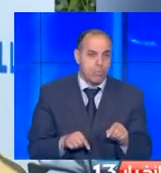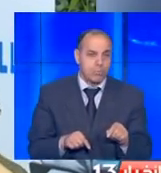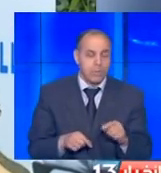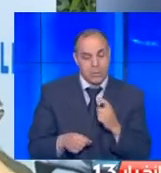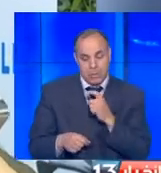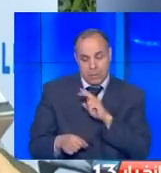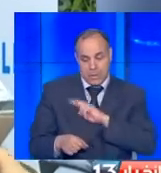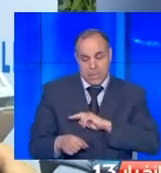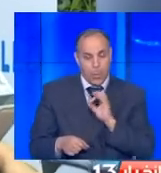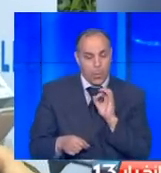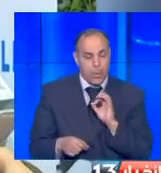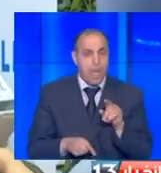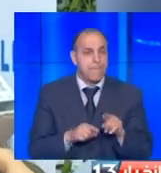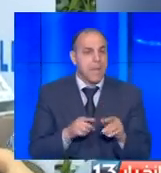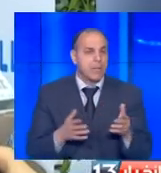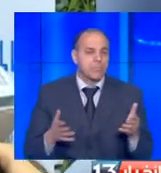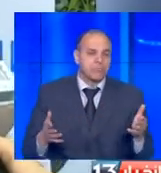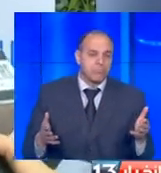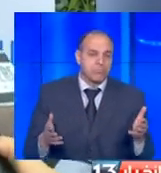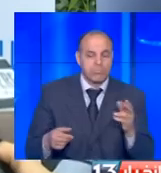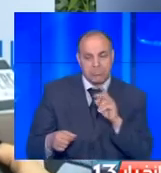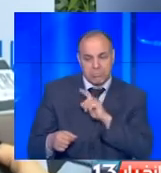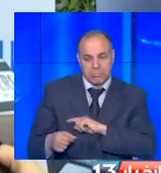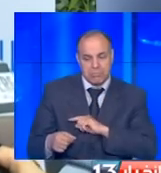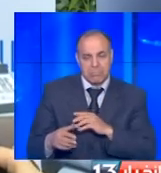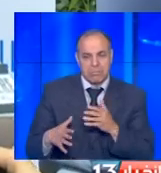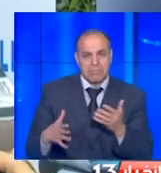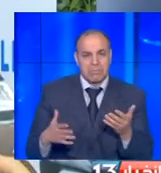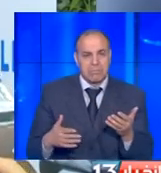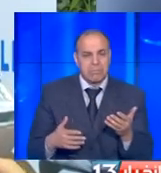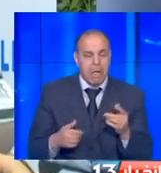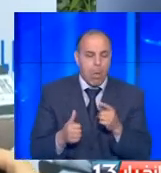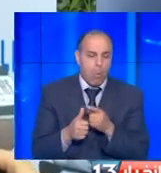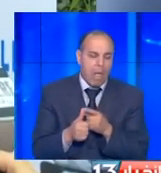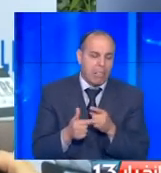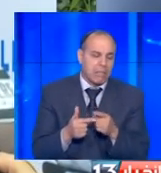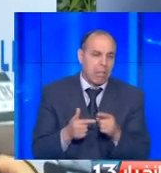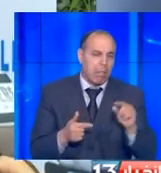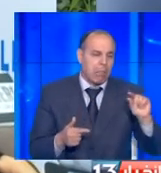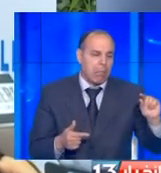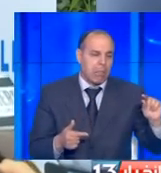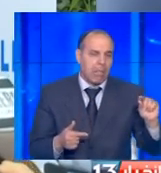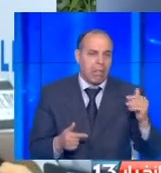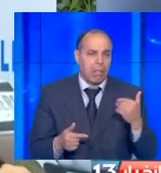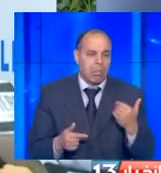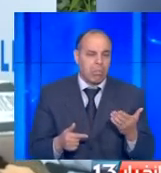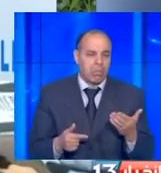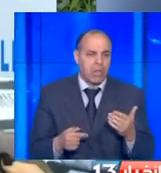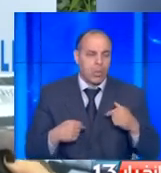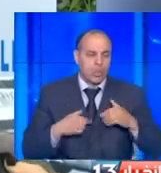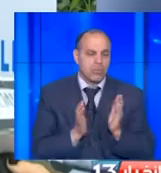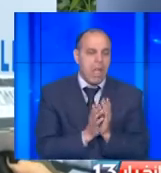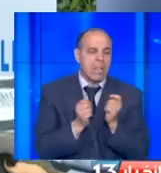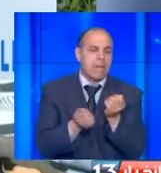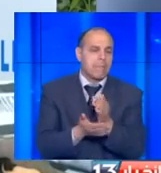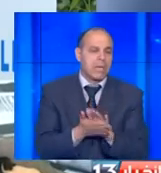التغطية الاجتماعية، فما البعض اللي فيه تغطية متاع صنف واحد وصنف اثنين واللي تقوم به وزارة الشؤون